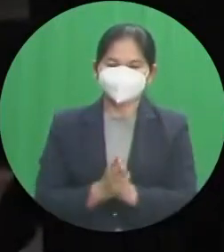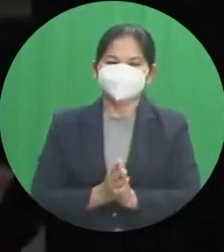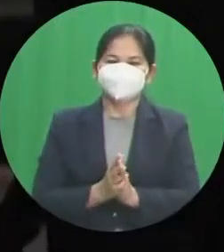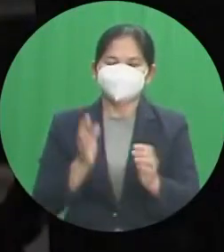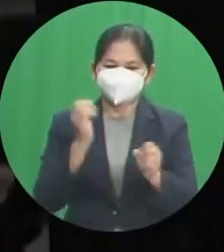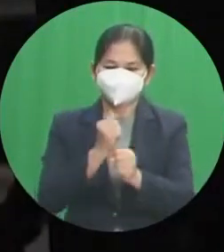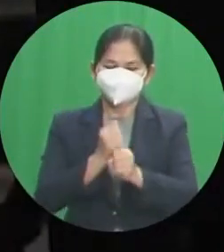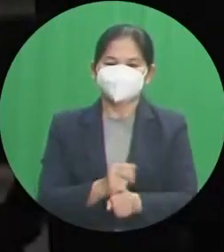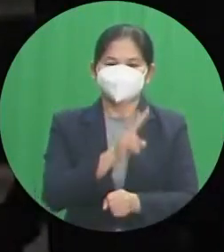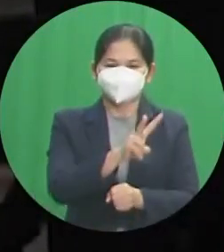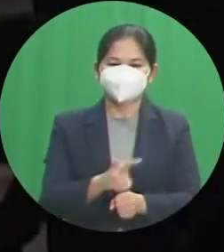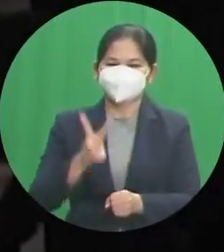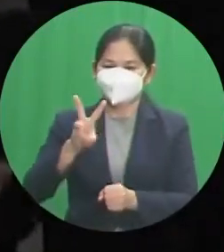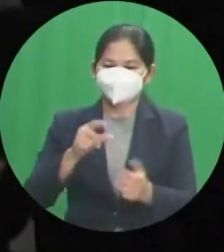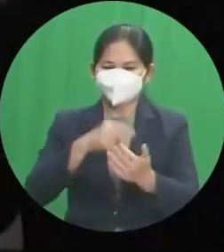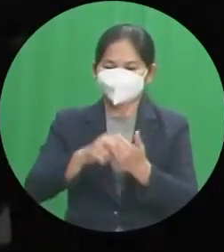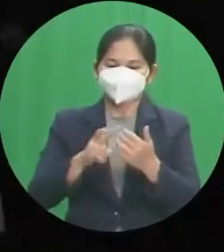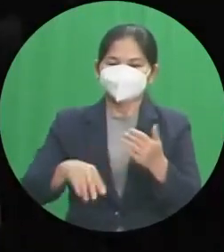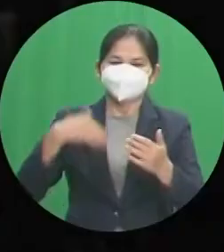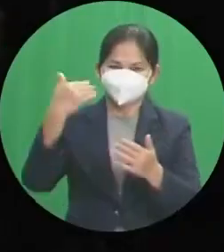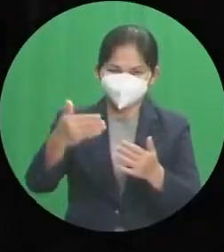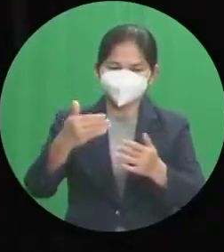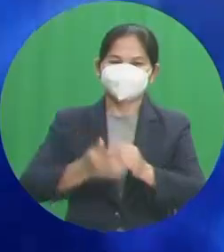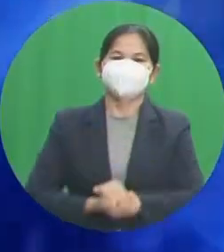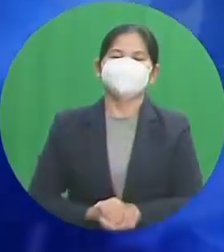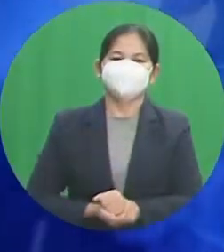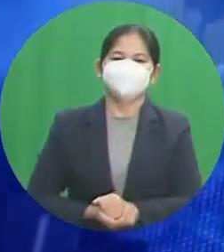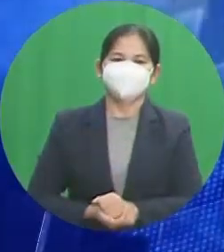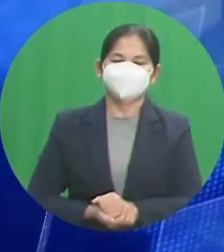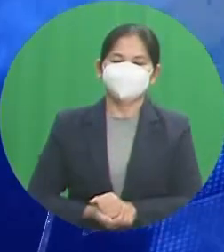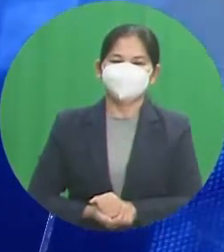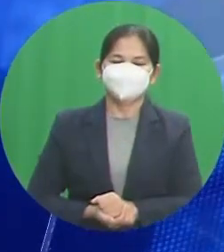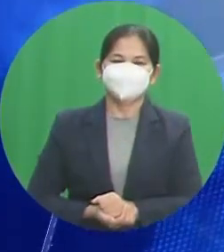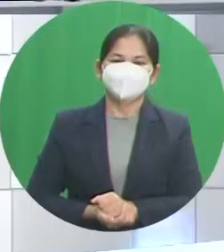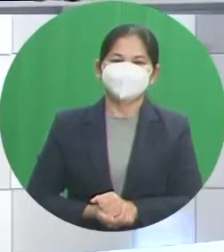ងធ្វើឡើងនៅថ្ងៃទី23ខែកក្កដាខាងមុខនេះ